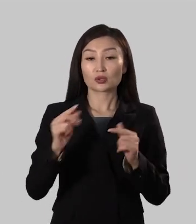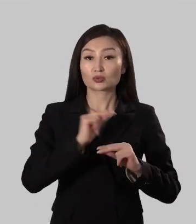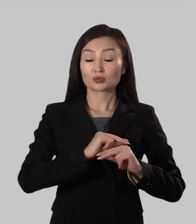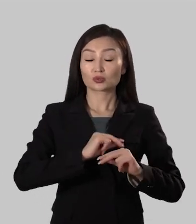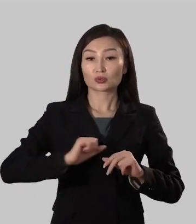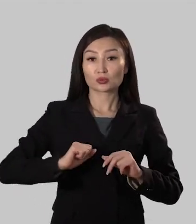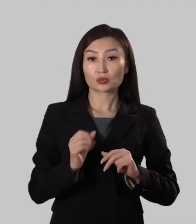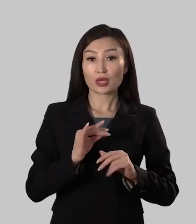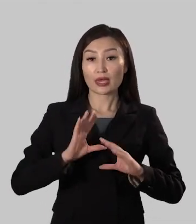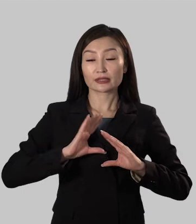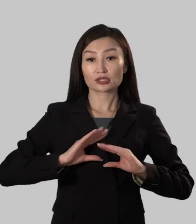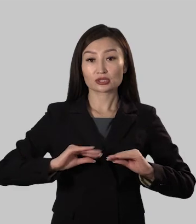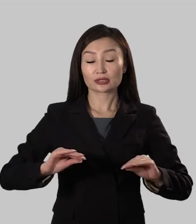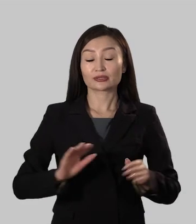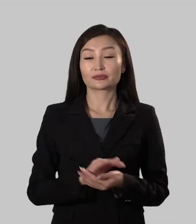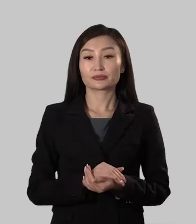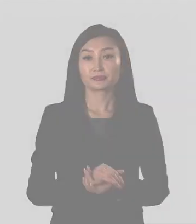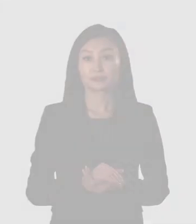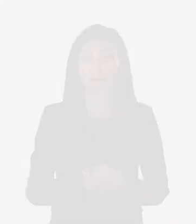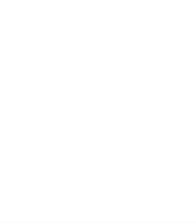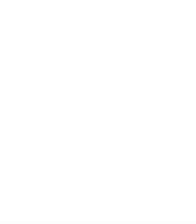друг труда и тишины.